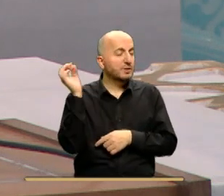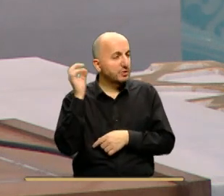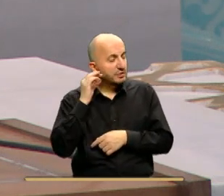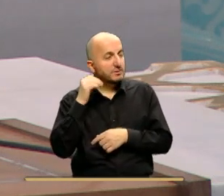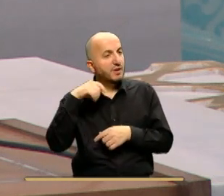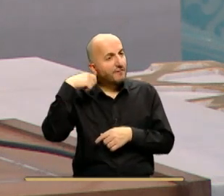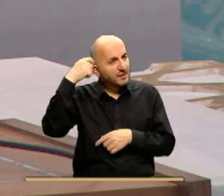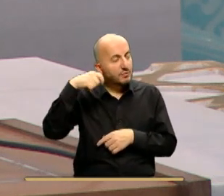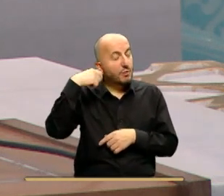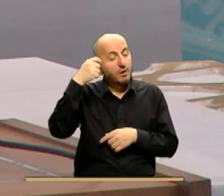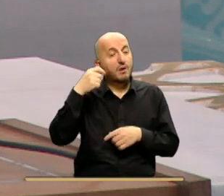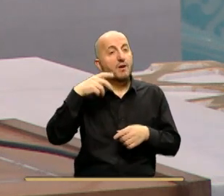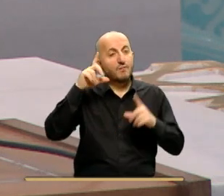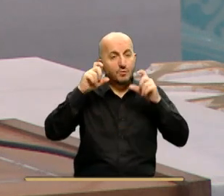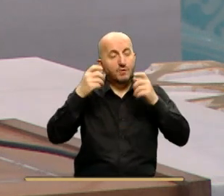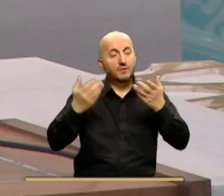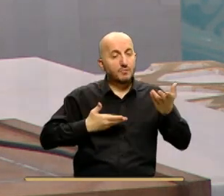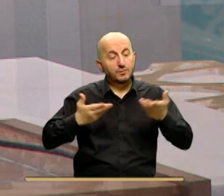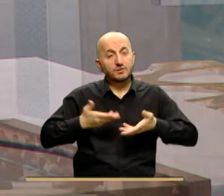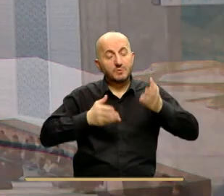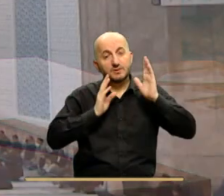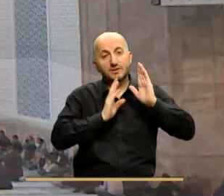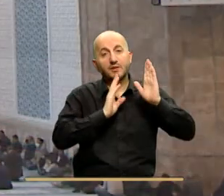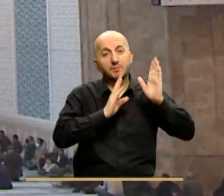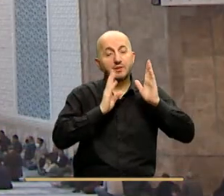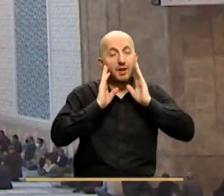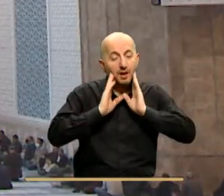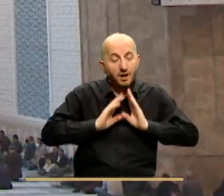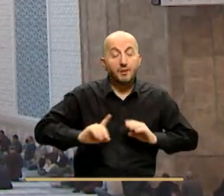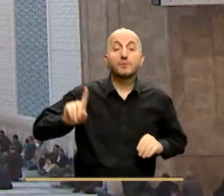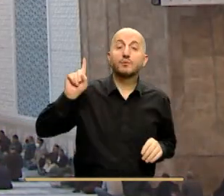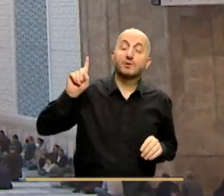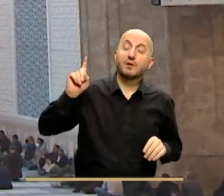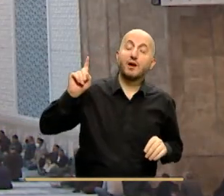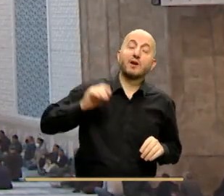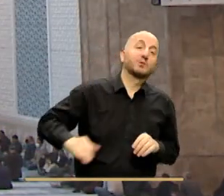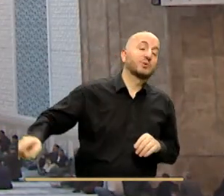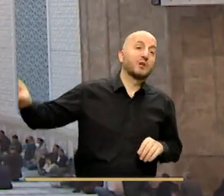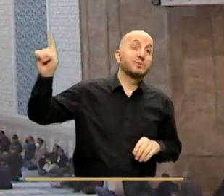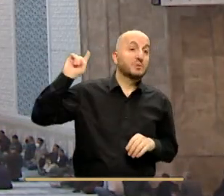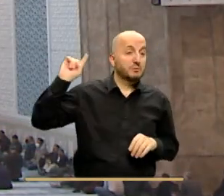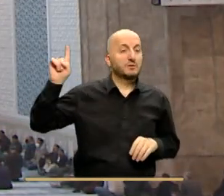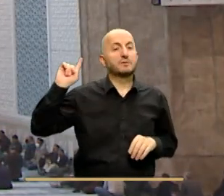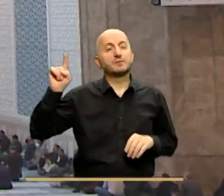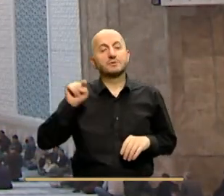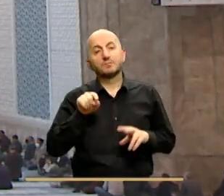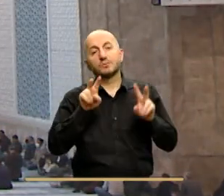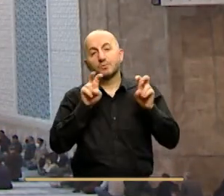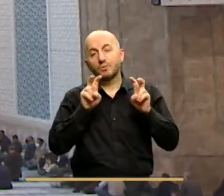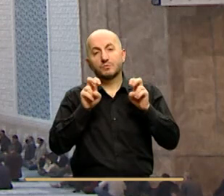materyallerle bu hizmeti sürdürmektedir elhamdülillah. İşte Yüce Rabbimiz bu